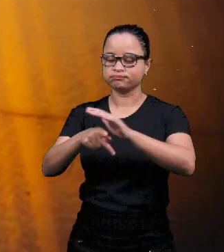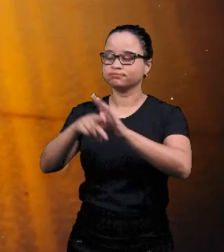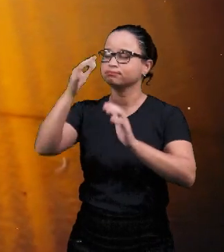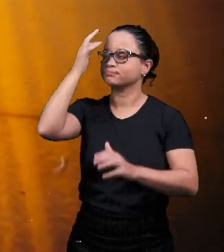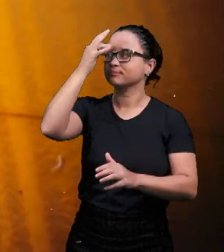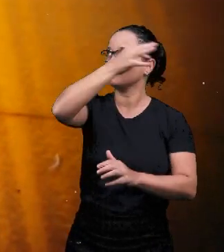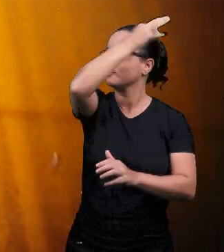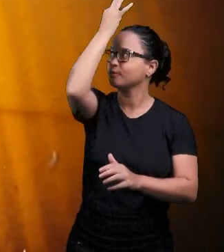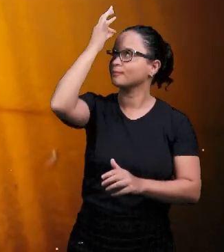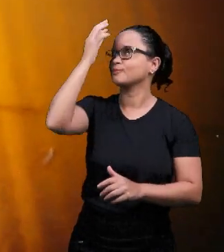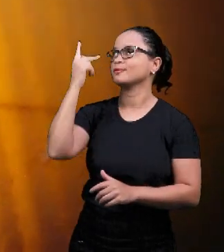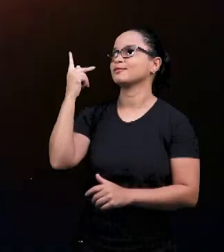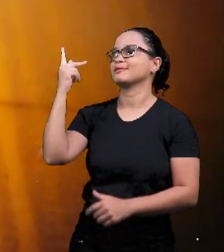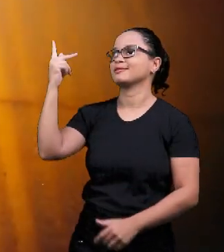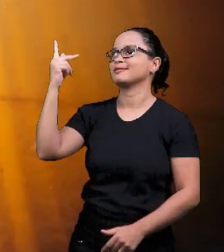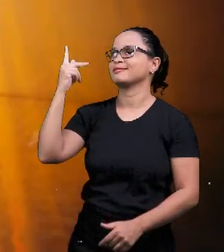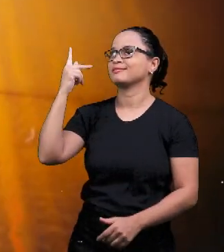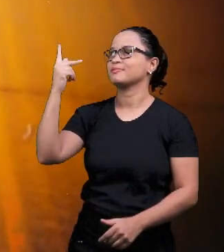Господь.